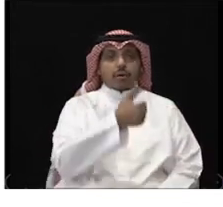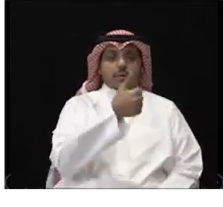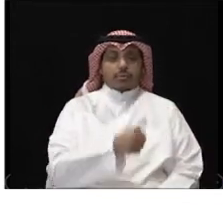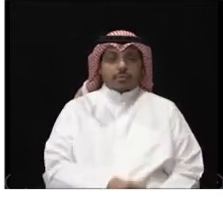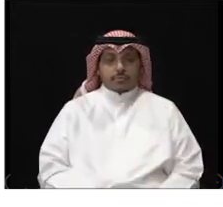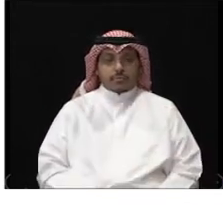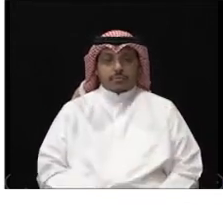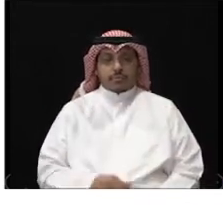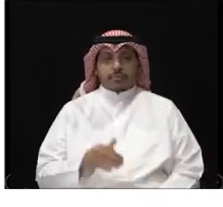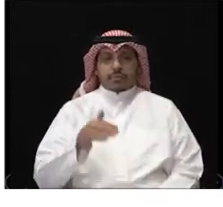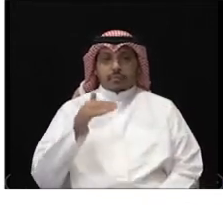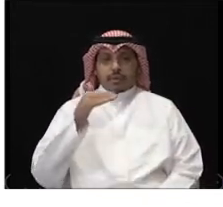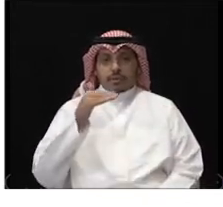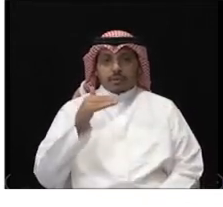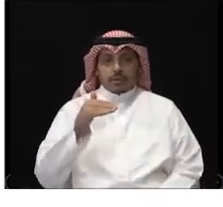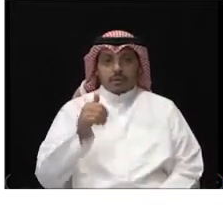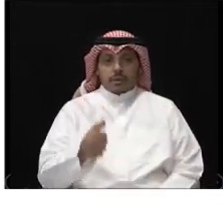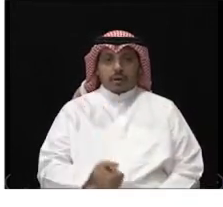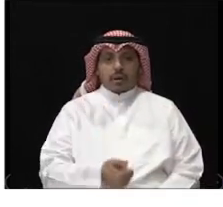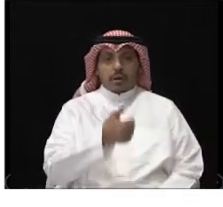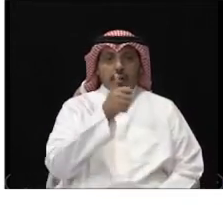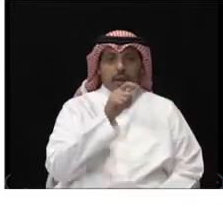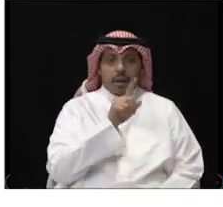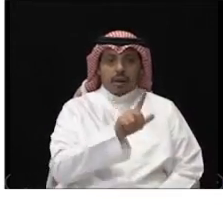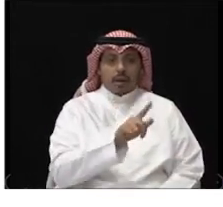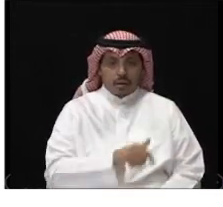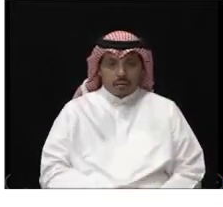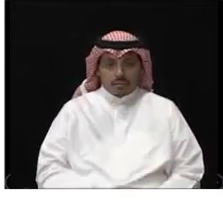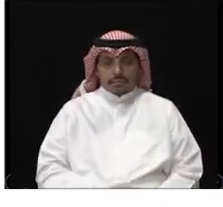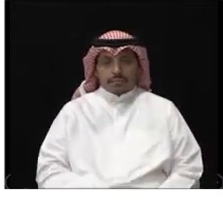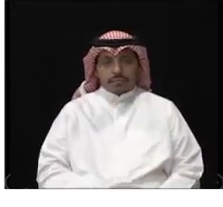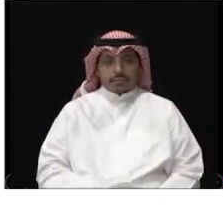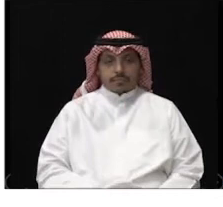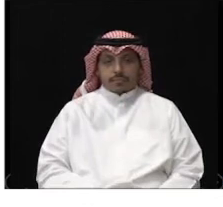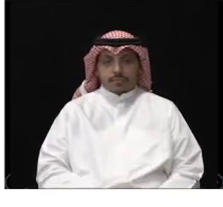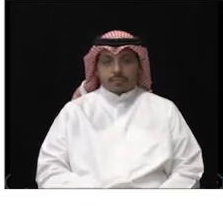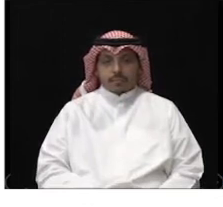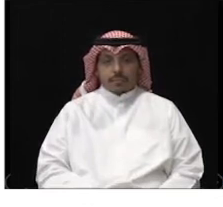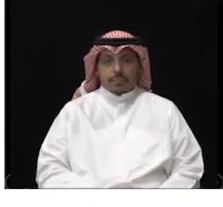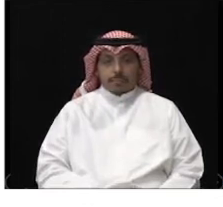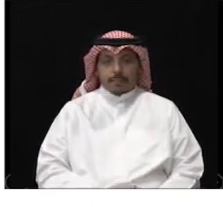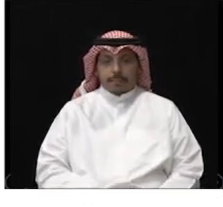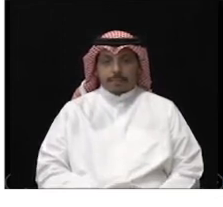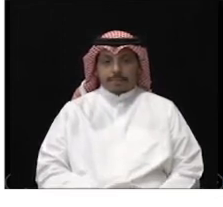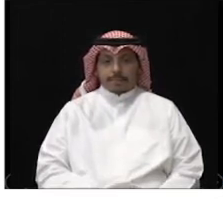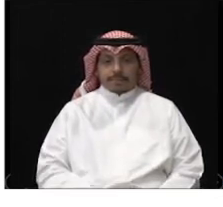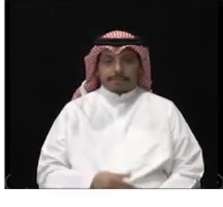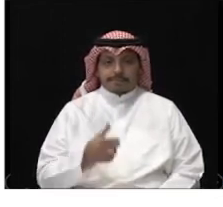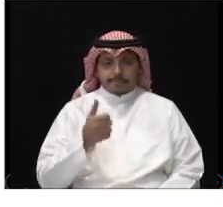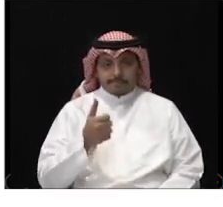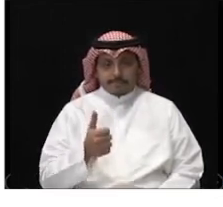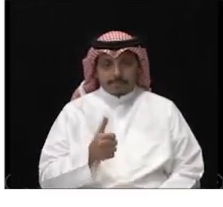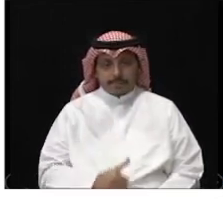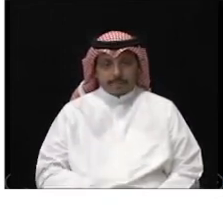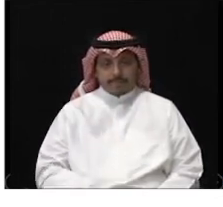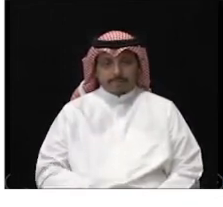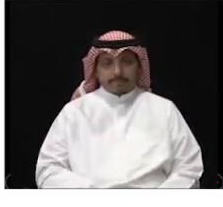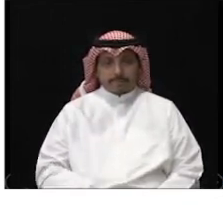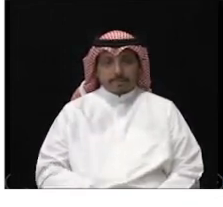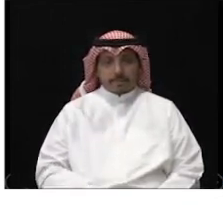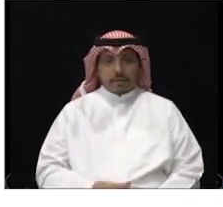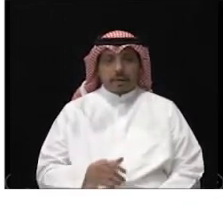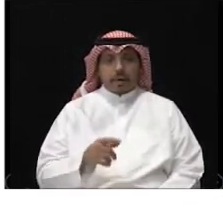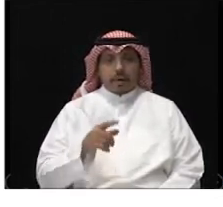طويل مع حرف متحرك خالو خالو، أحسنتم، رائع جدا. الخال، تعرفون من